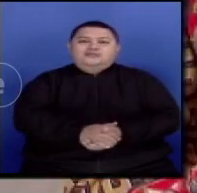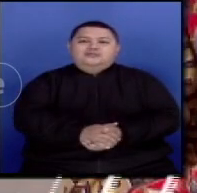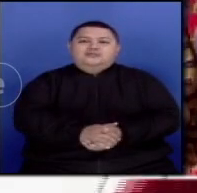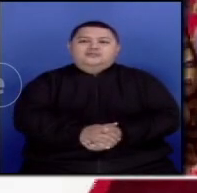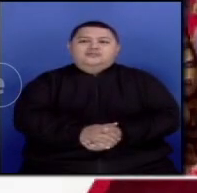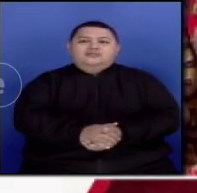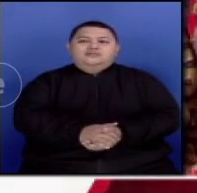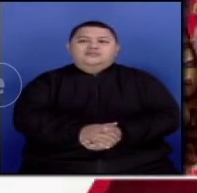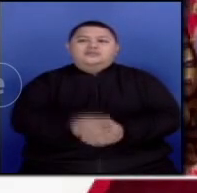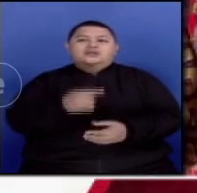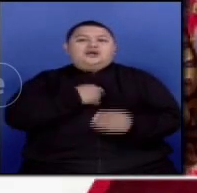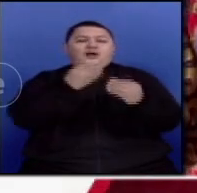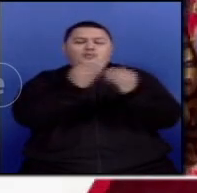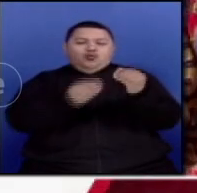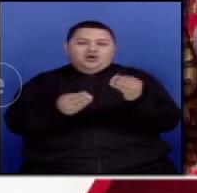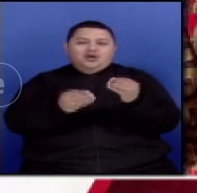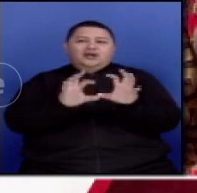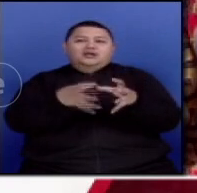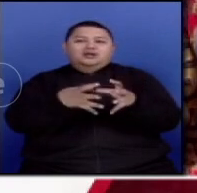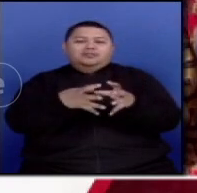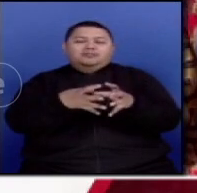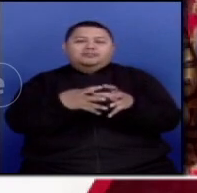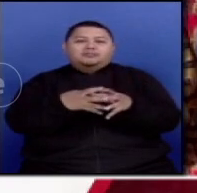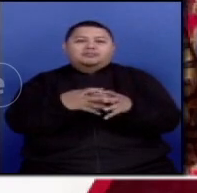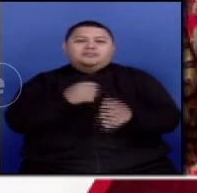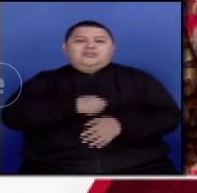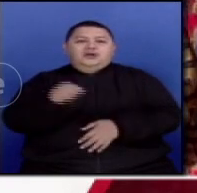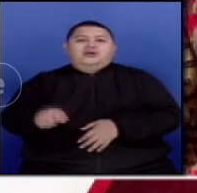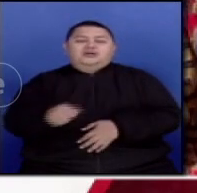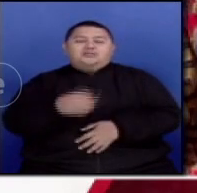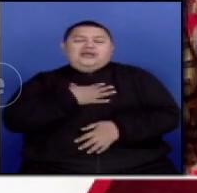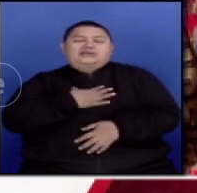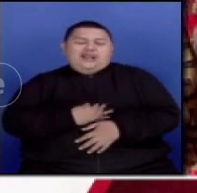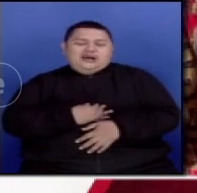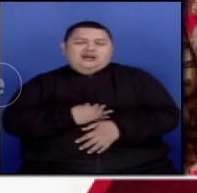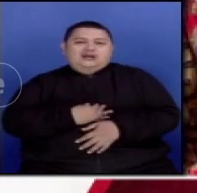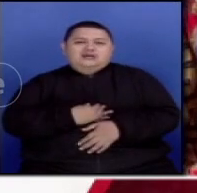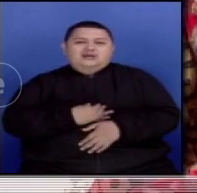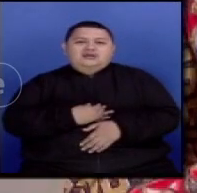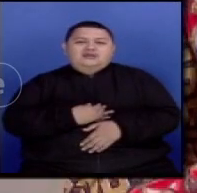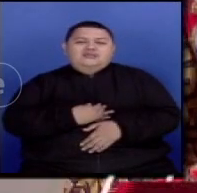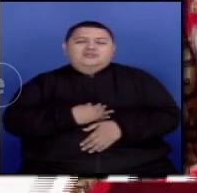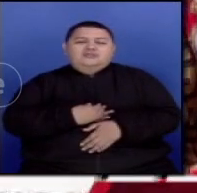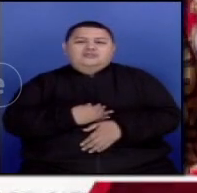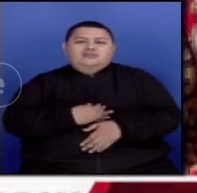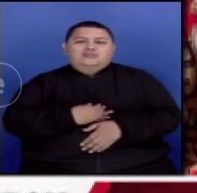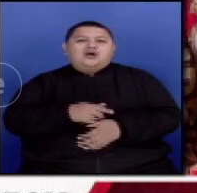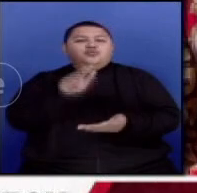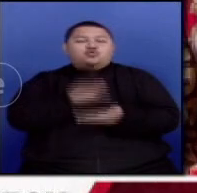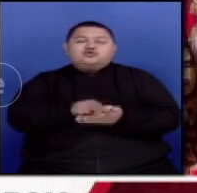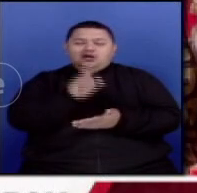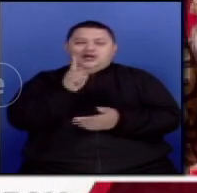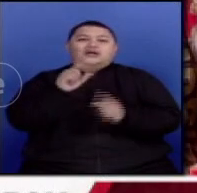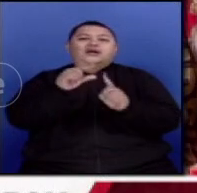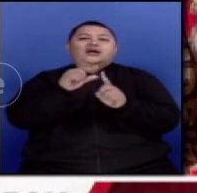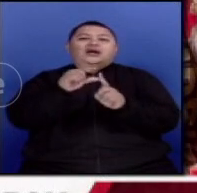Saya mewakili tim penasihat hukum sangat menyesalkan dan menyayangkan keputusan